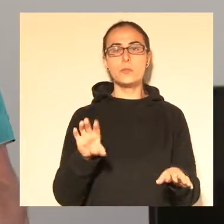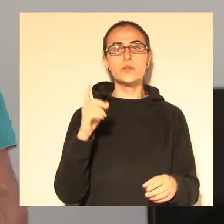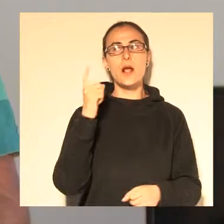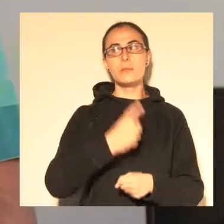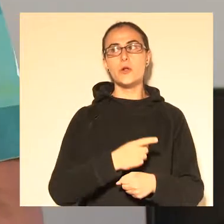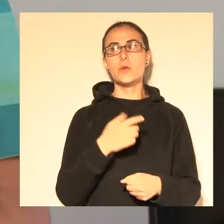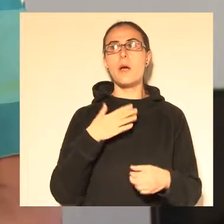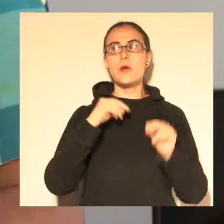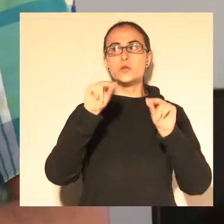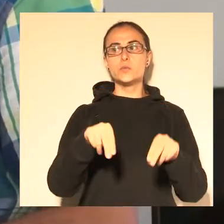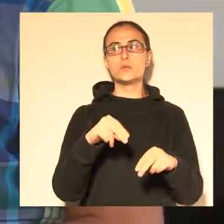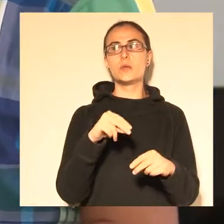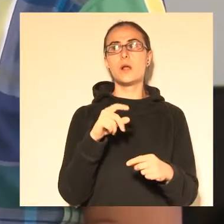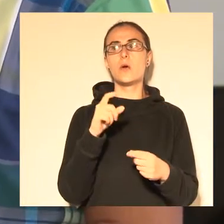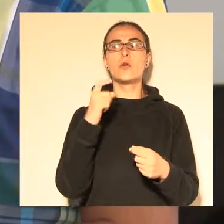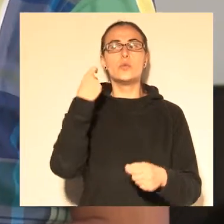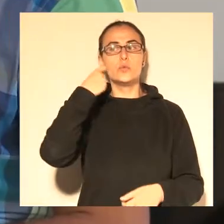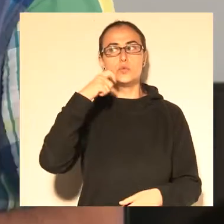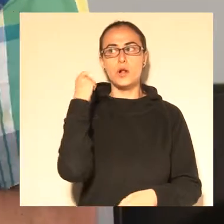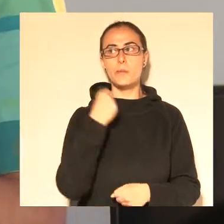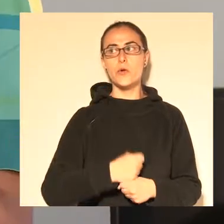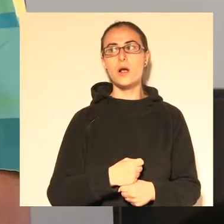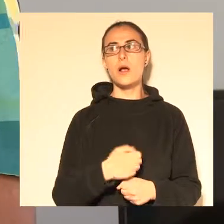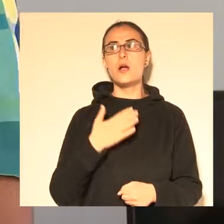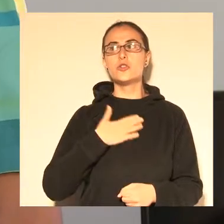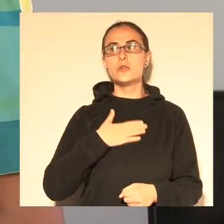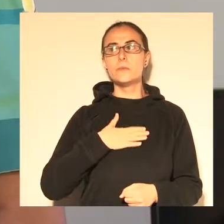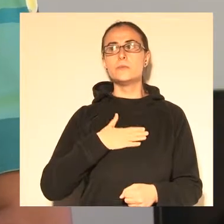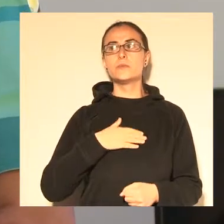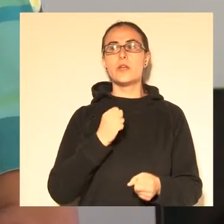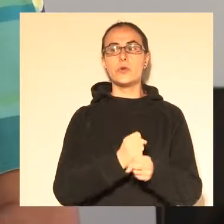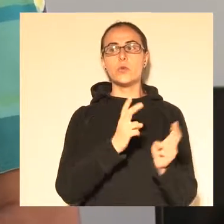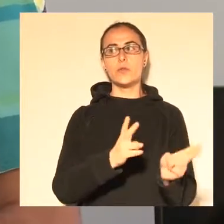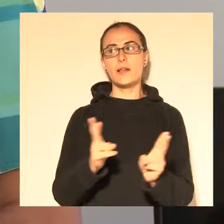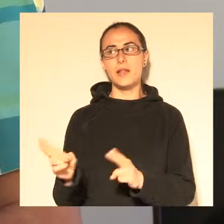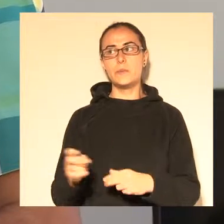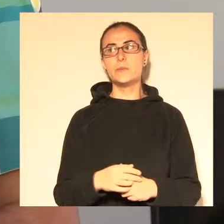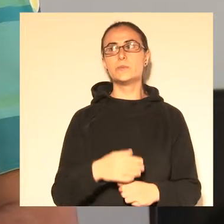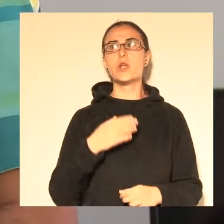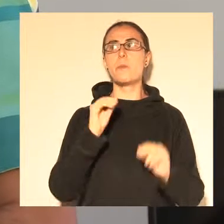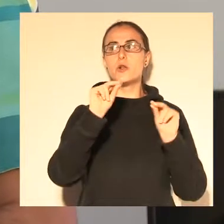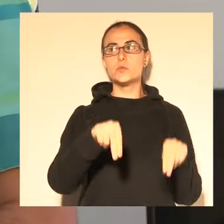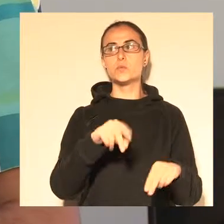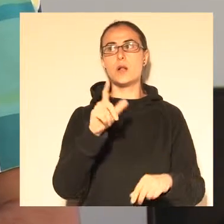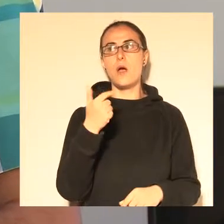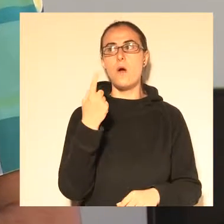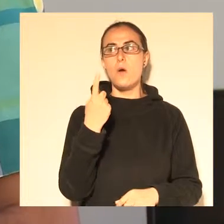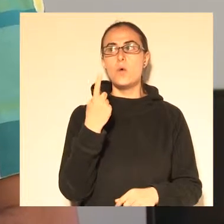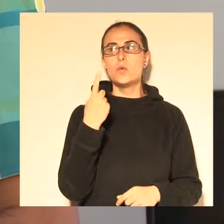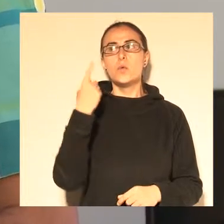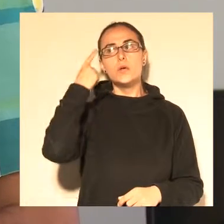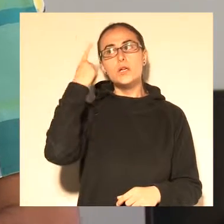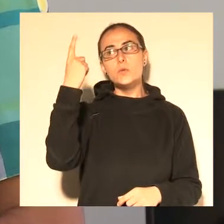Alba Iulia pe urmă am ajuns la Cluj Napoca am făcut o serie de tratamente pe urmă am ajuns la